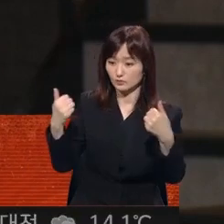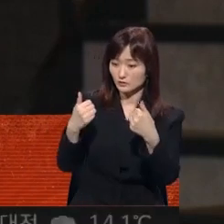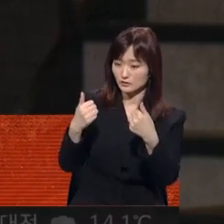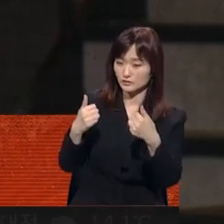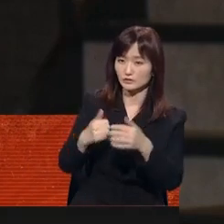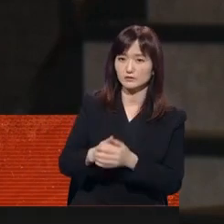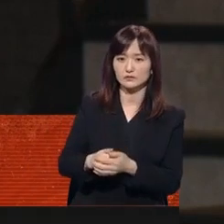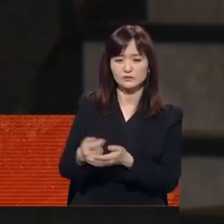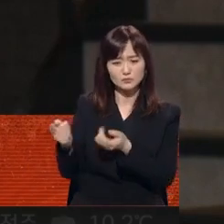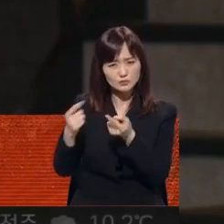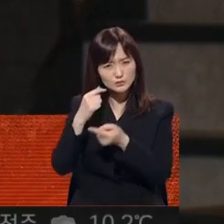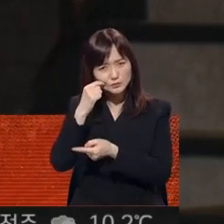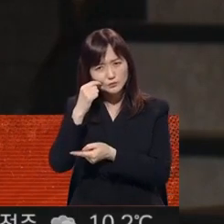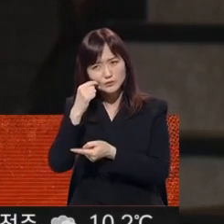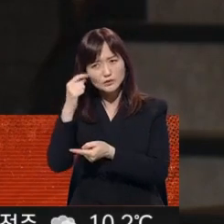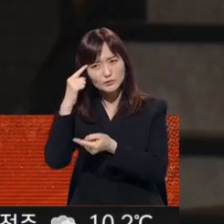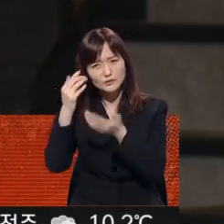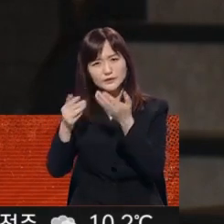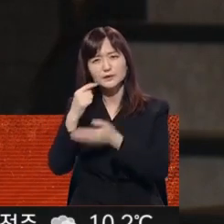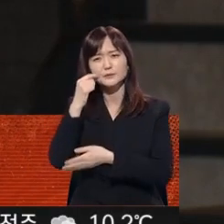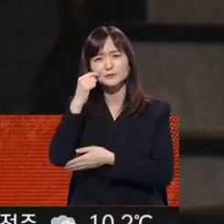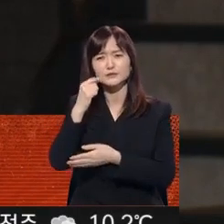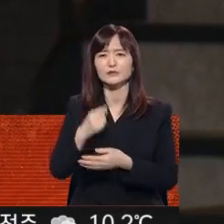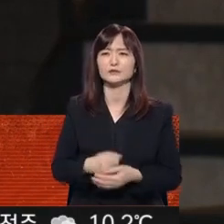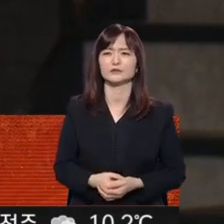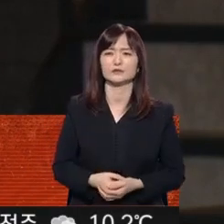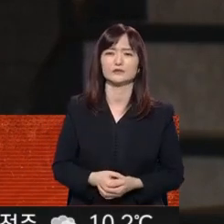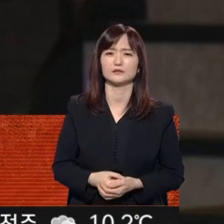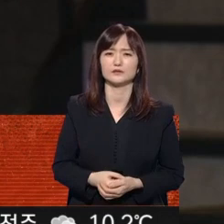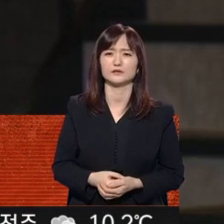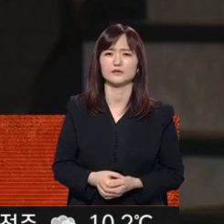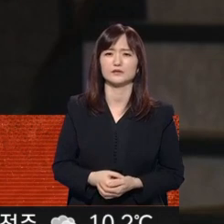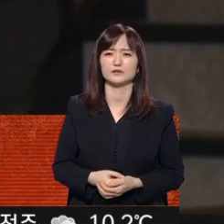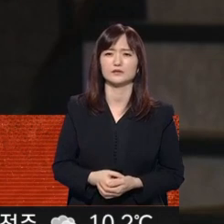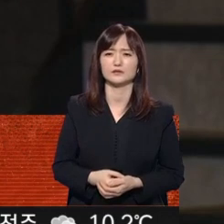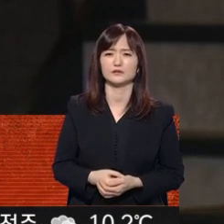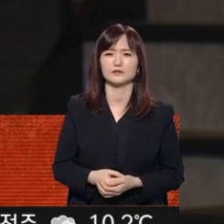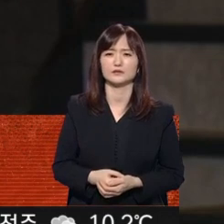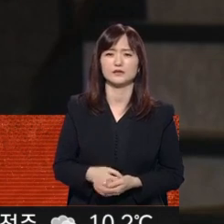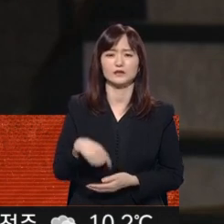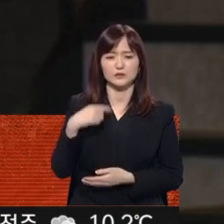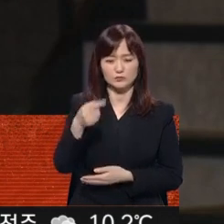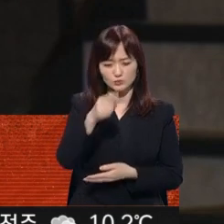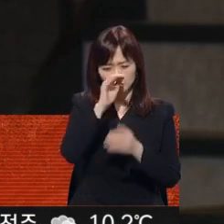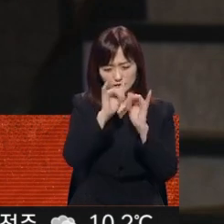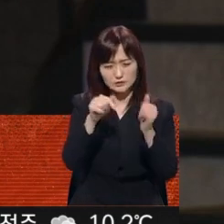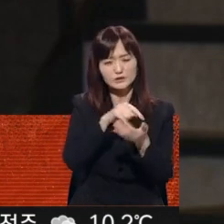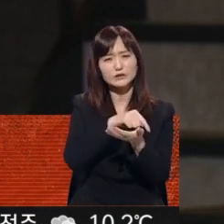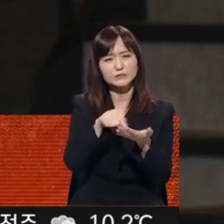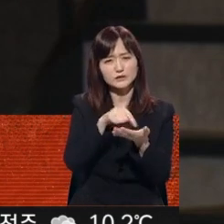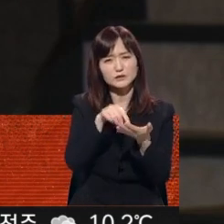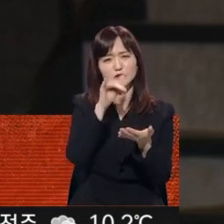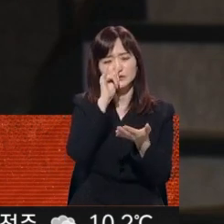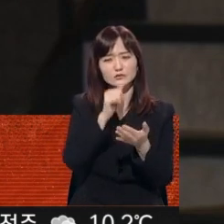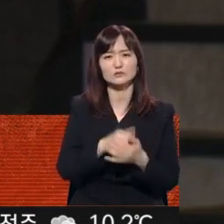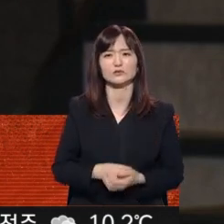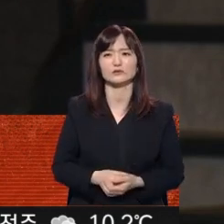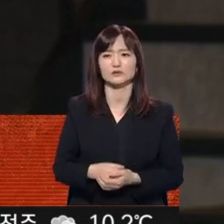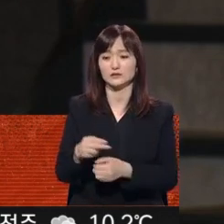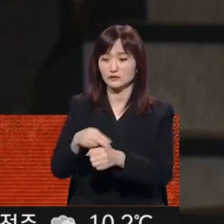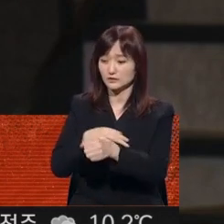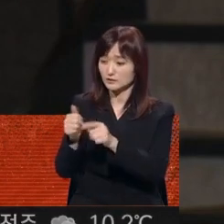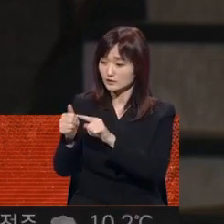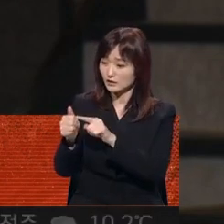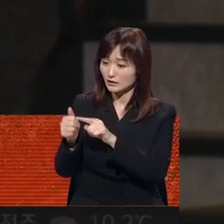못하고 판단도 못할 행동을 저지르겠어요 너무나 많은 잠재적 피해자가 나오는데 의사라는 것이 깜짝 놀랐고 그